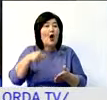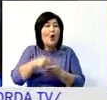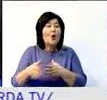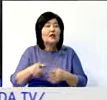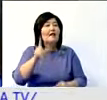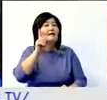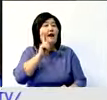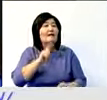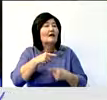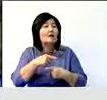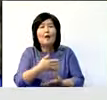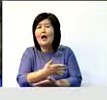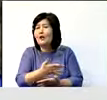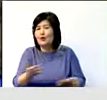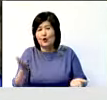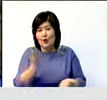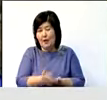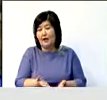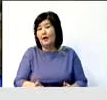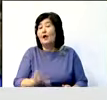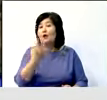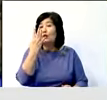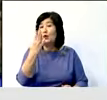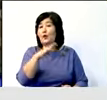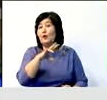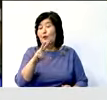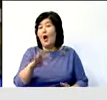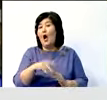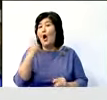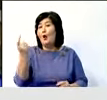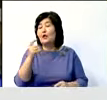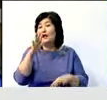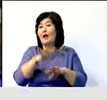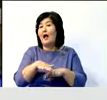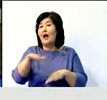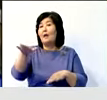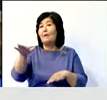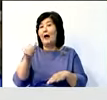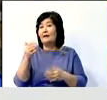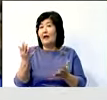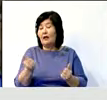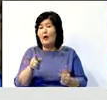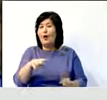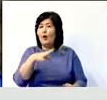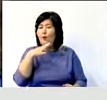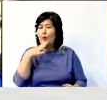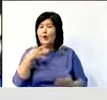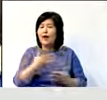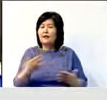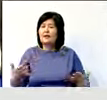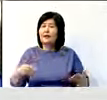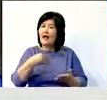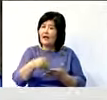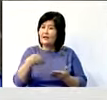жасалатын тәттілердің барлық түрі бар. 4 миллион ақша ауыл шаруашылық банкінен алдық. Оған біраз құрал жабдықтар сатып